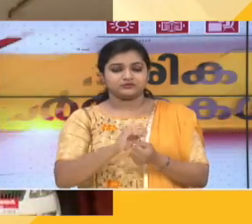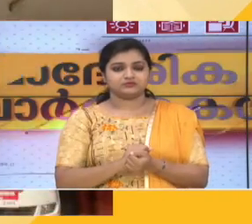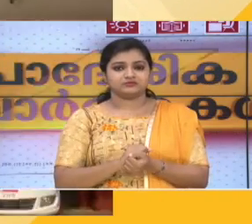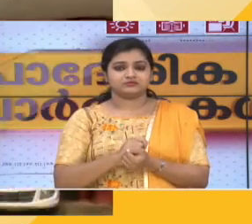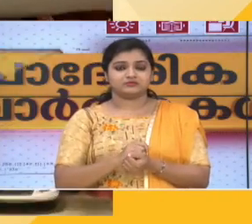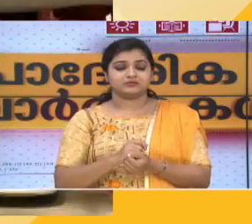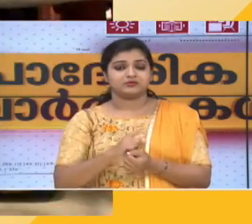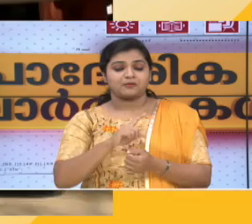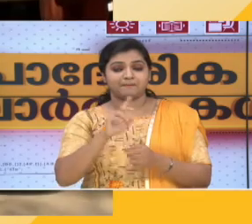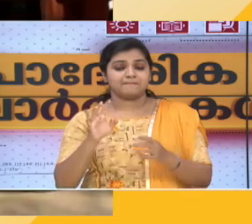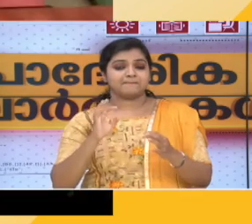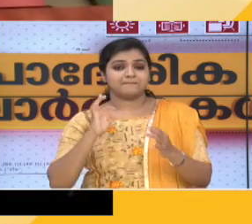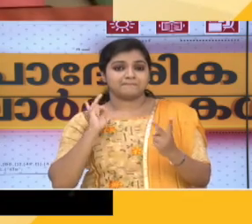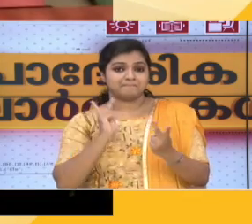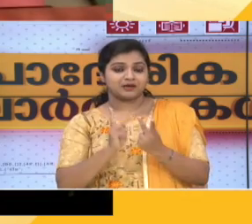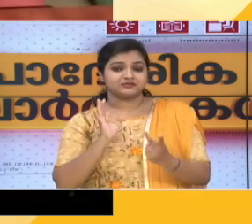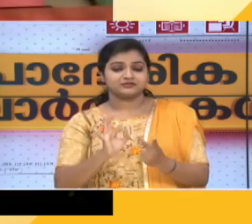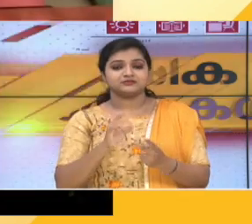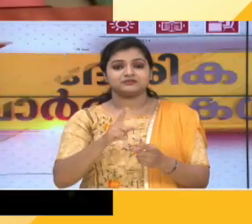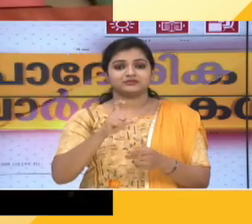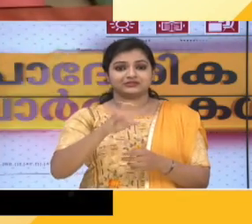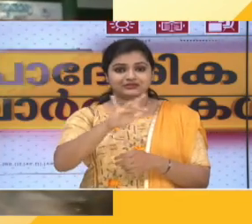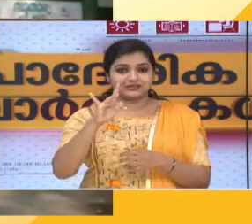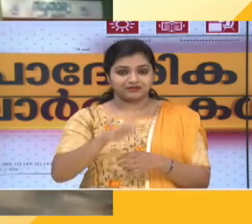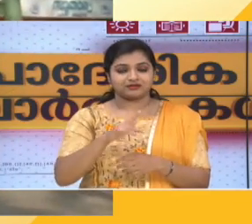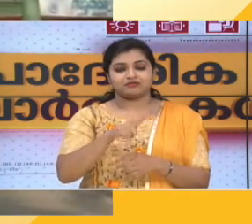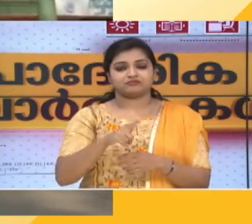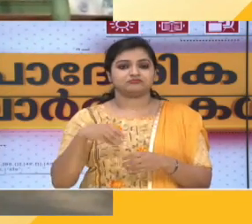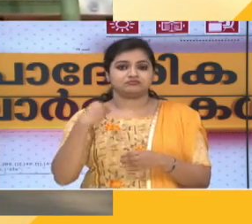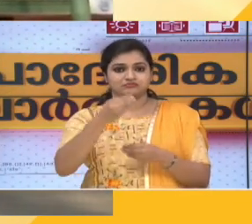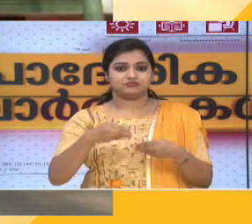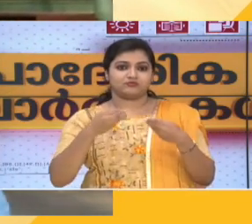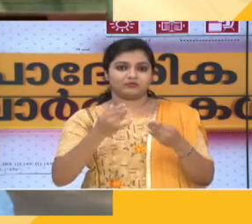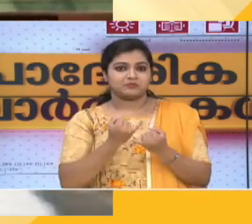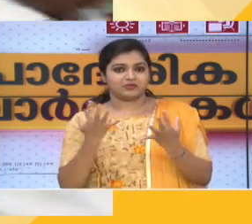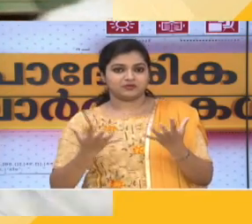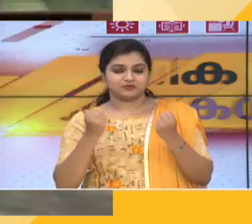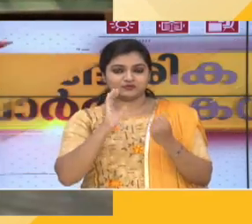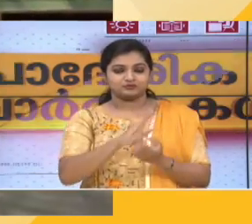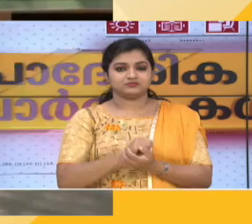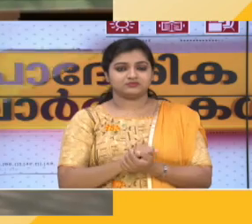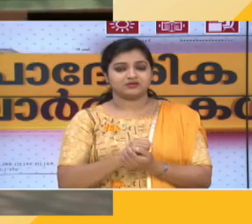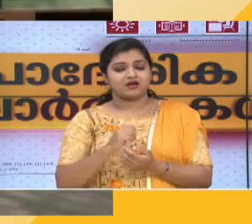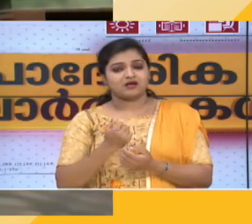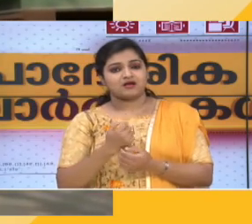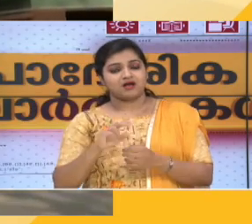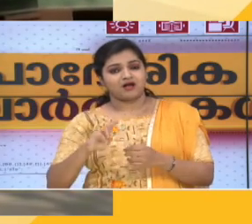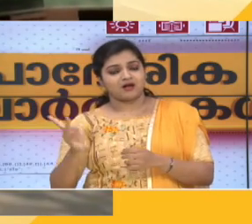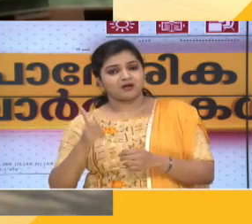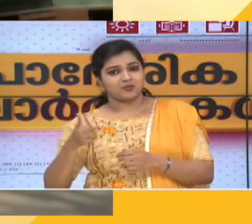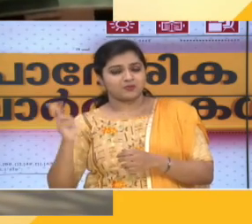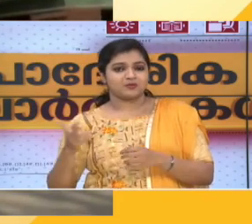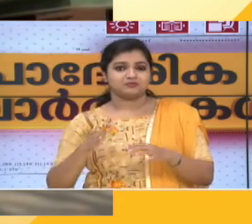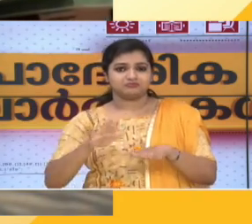നഗരപാലിക അവാർഡ്, ആരോഗ്യരംഗത്ത് ആർദ്രം കായകൽപ പുരസ്കാരങ്ങൾ തുടങ്ങിയവ അതിൽ പ്രധാനപ്പെട്ടതാണ്. വിവിധങ്ങളായ സാംസ്കാരിക പരിപാടികൾ